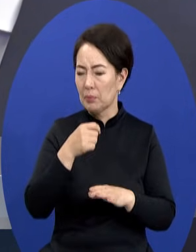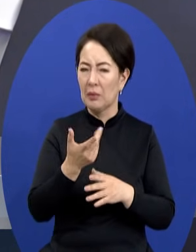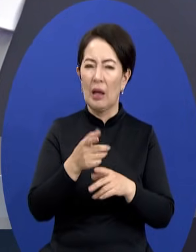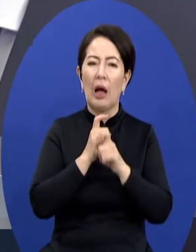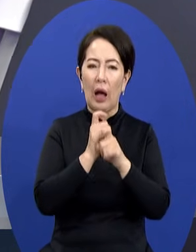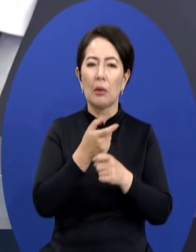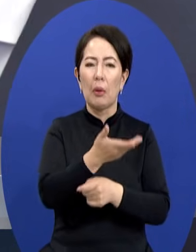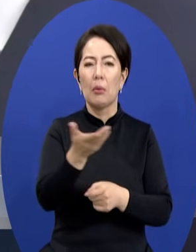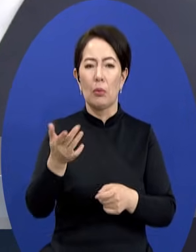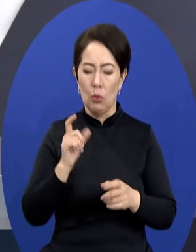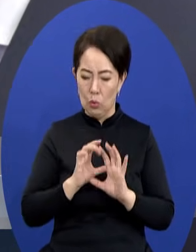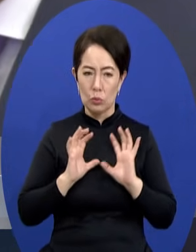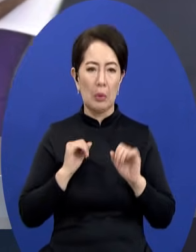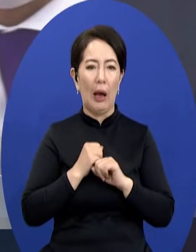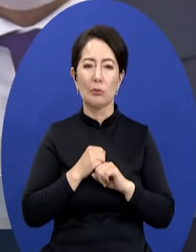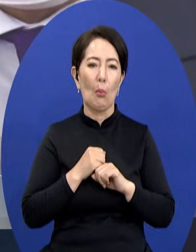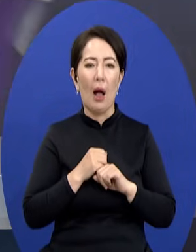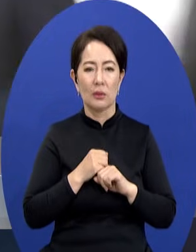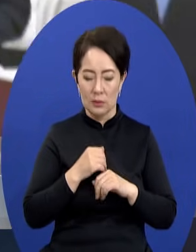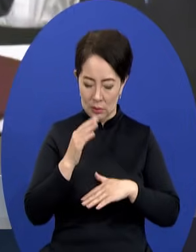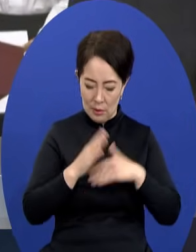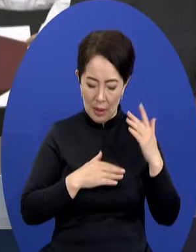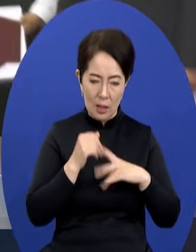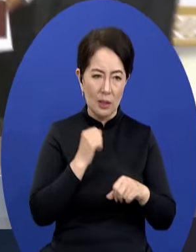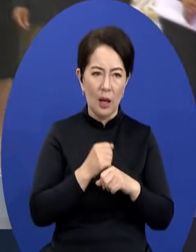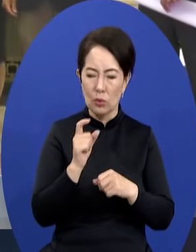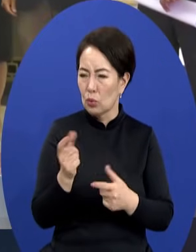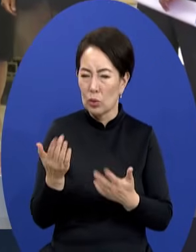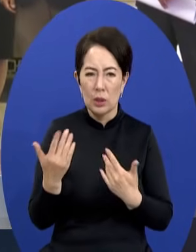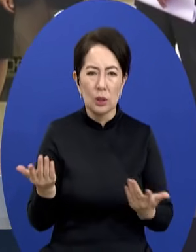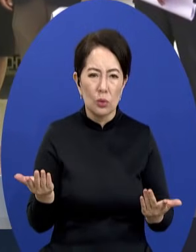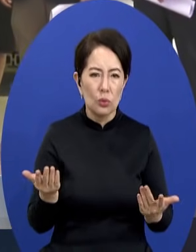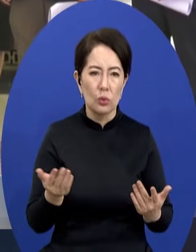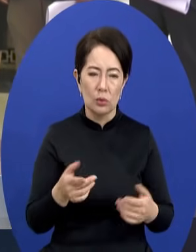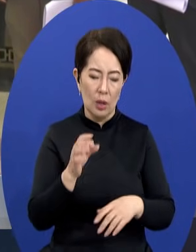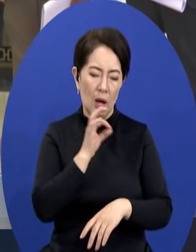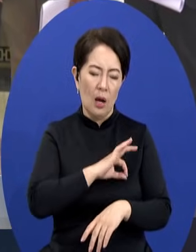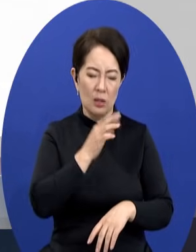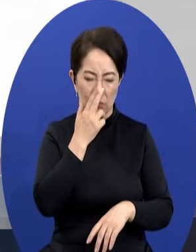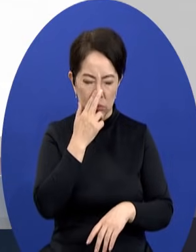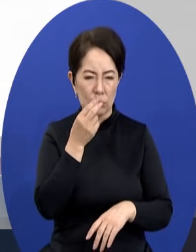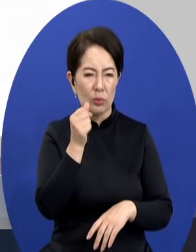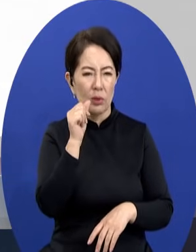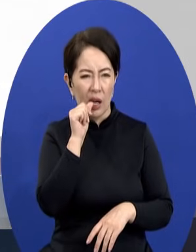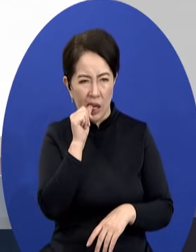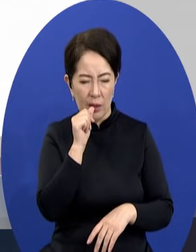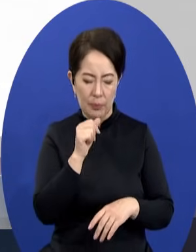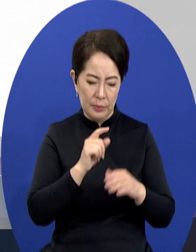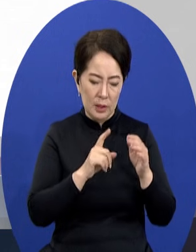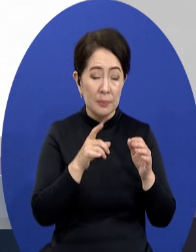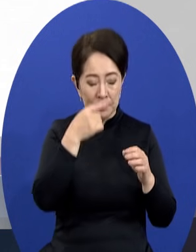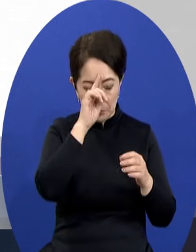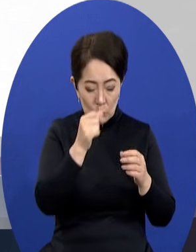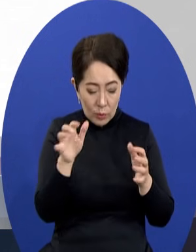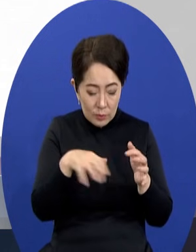халамжаа сулоод ажил хийдэг хөнгөө боллоо. Барилгын салбарт ажил хүчний дутагдал өндөр байна. Иймээс үр ашиггүй хөрөнгө оруулалтаа хэмнэж эх үүсвэрээ эрүүл мэндийн